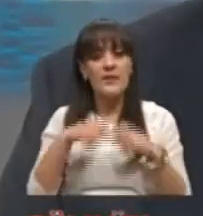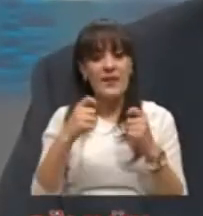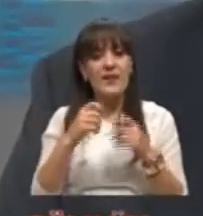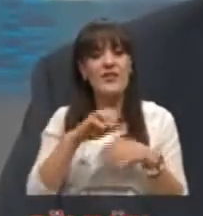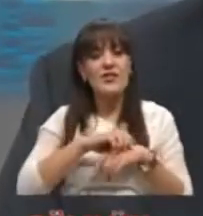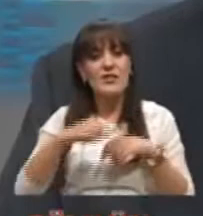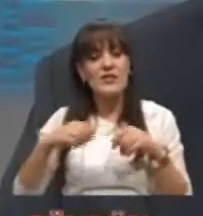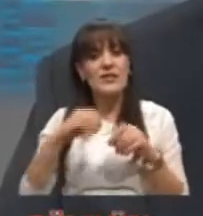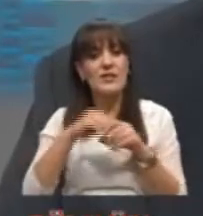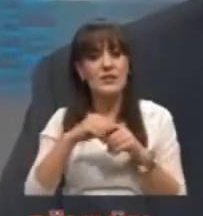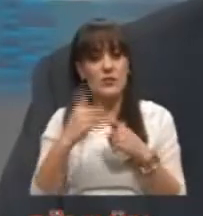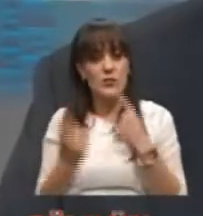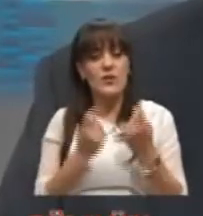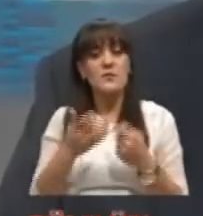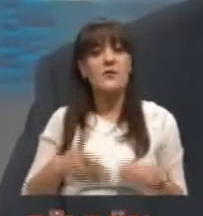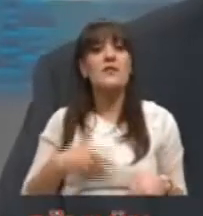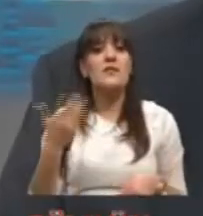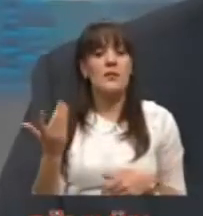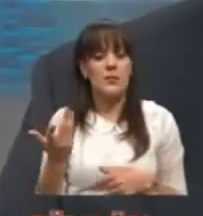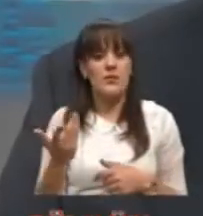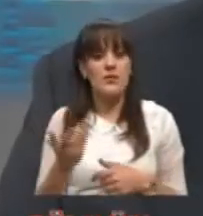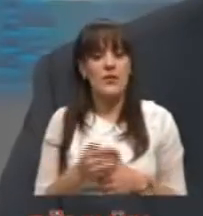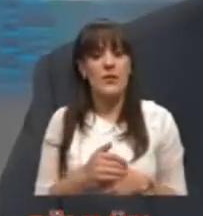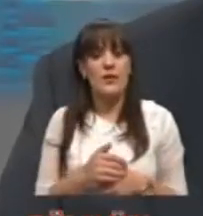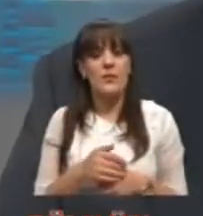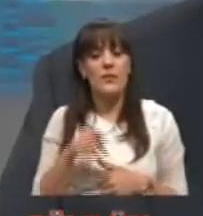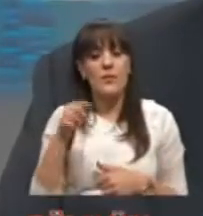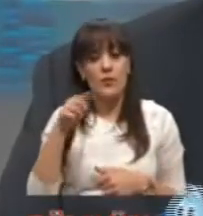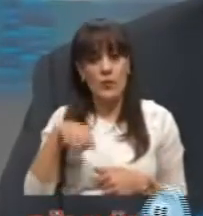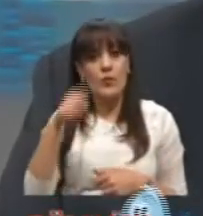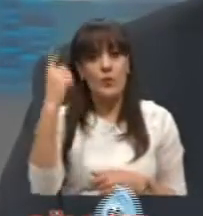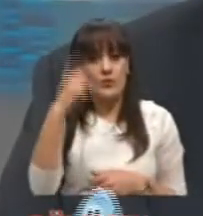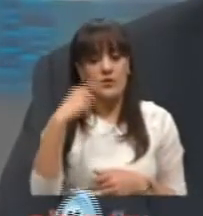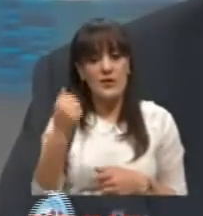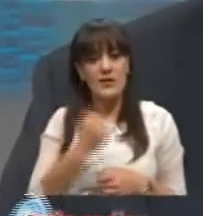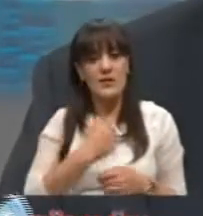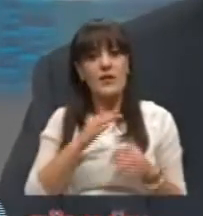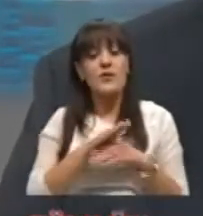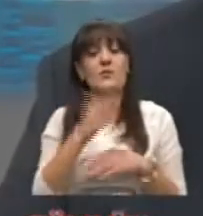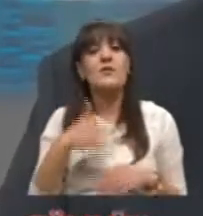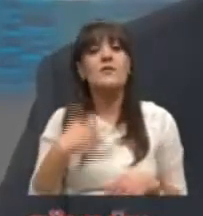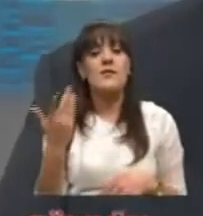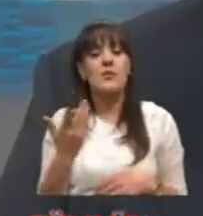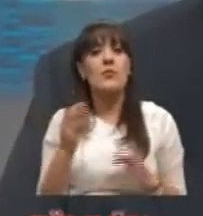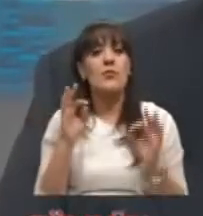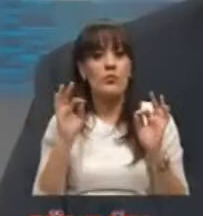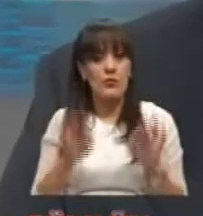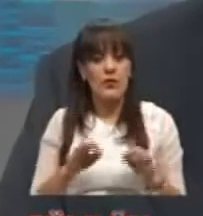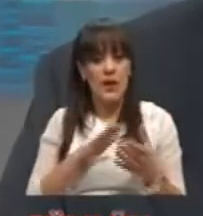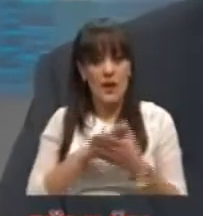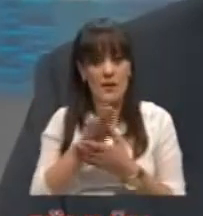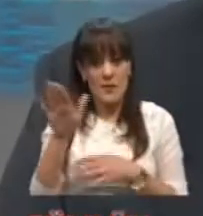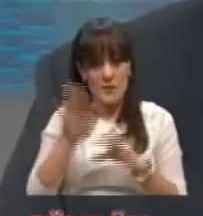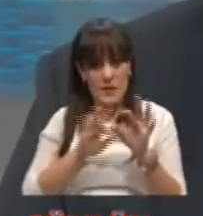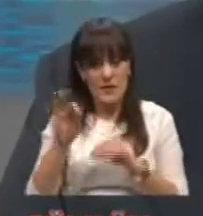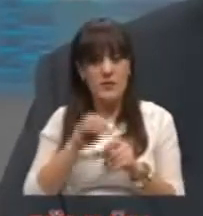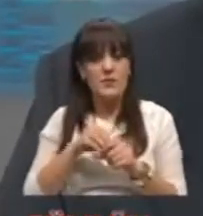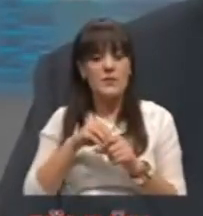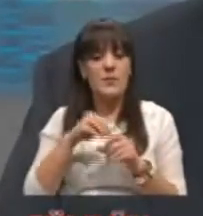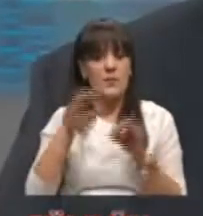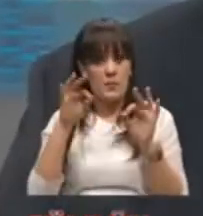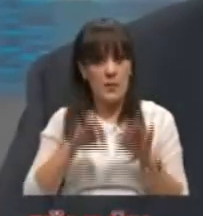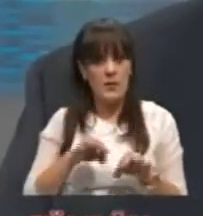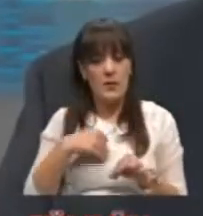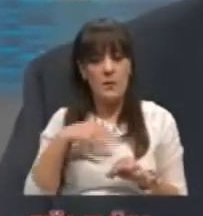ve çıkıklarla uğraşmak istemiyorsak, bundan ötürü sıkıntı yaşamak istemiyorsak mutlaka ayakkabı tercihinden